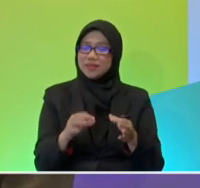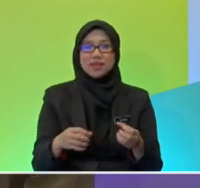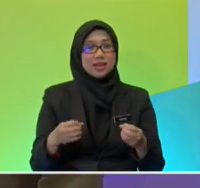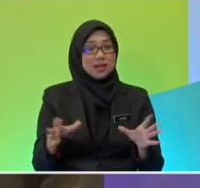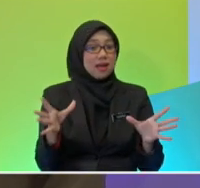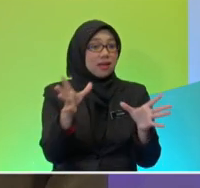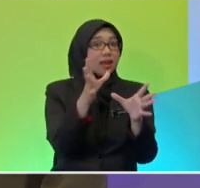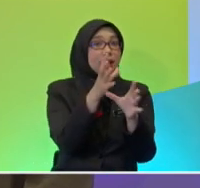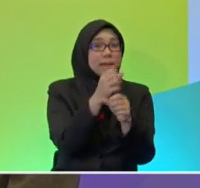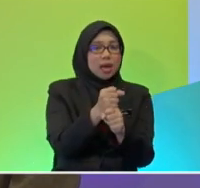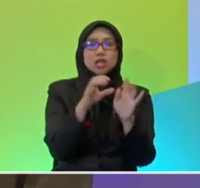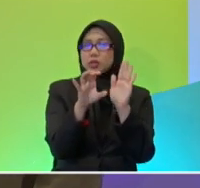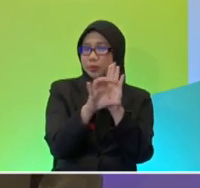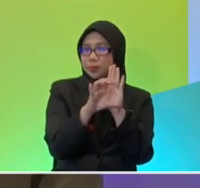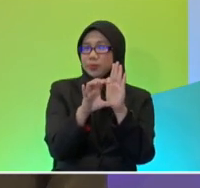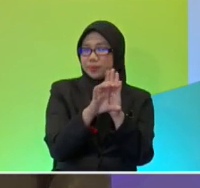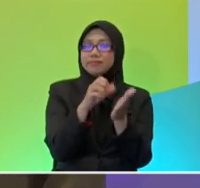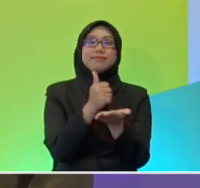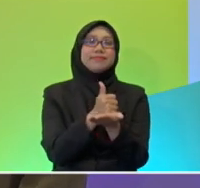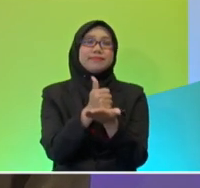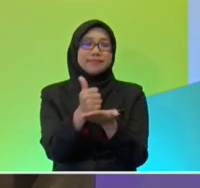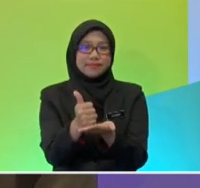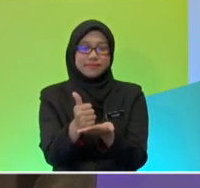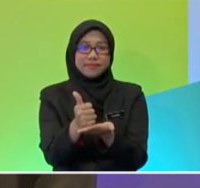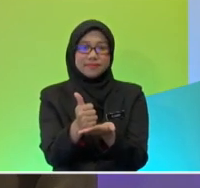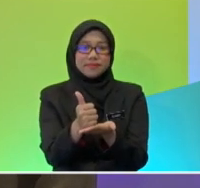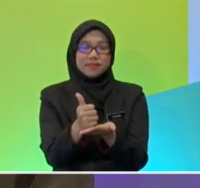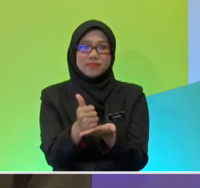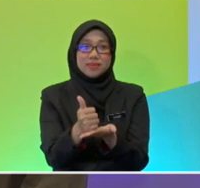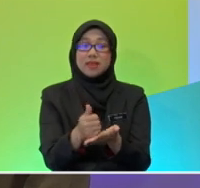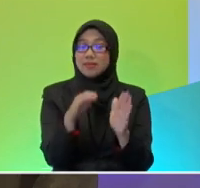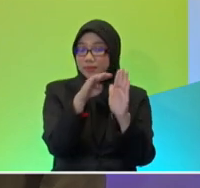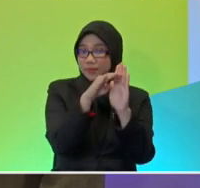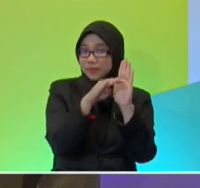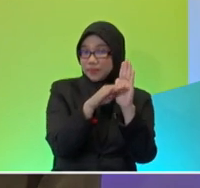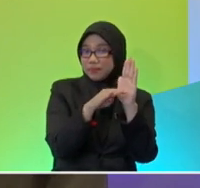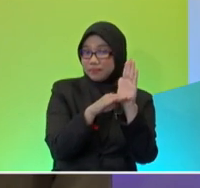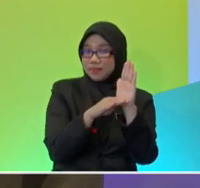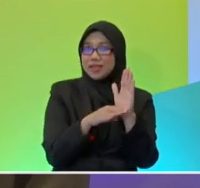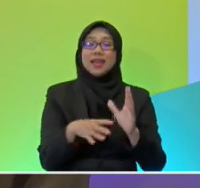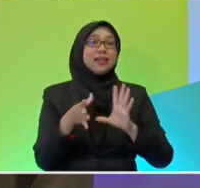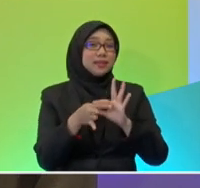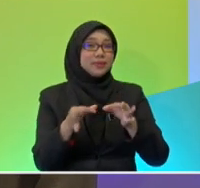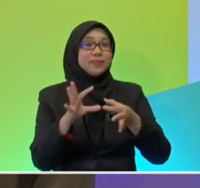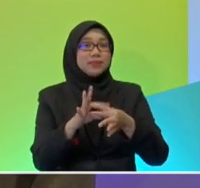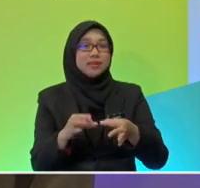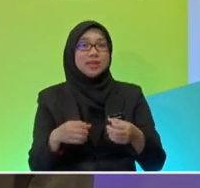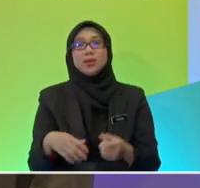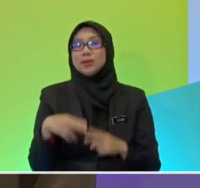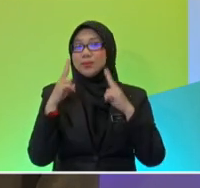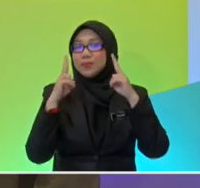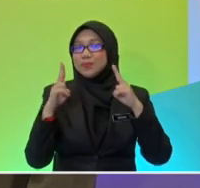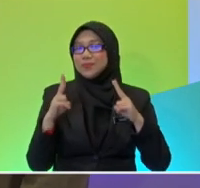Apa contoh sifat amanah Nabi Muhammad Shallallahu Alaihi Wasallam berdasarkan daripada cerita yang telah Ustazah sampaikan